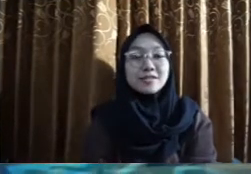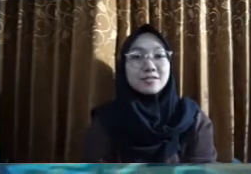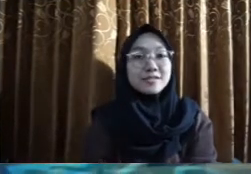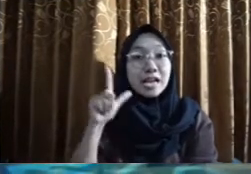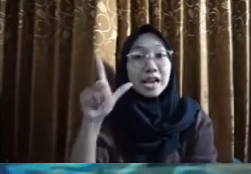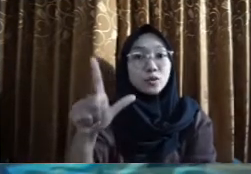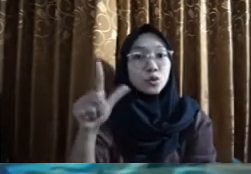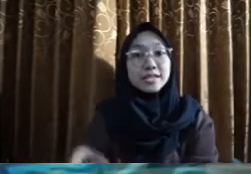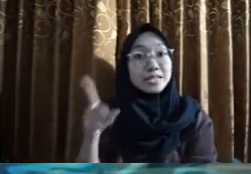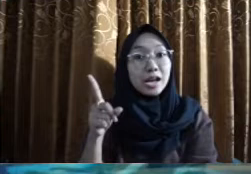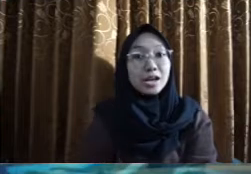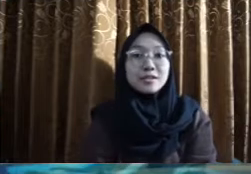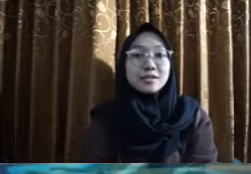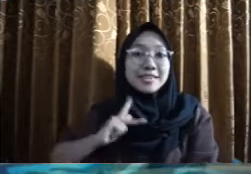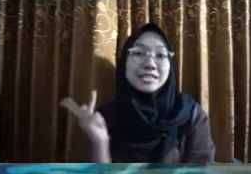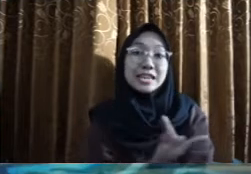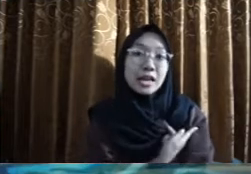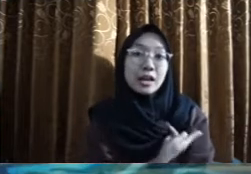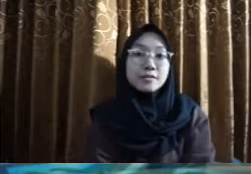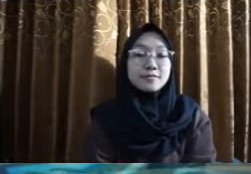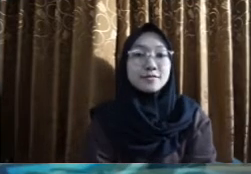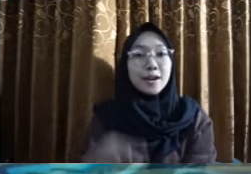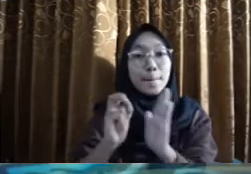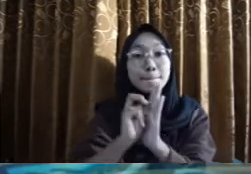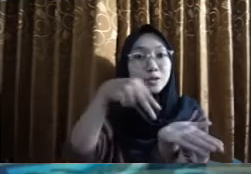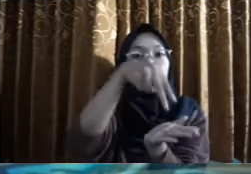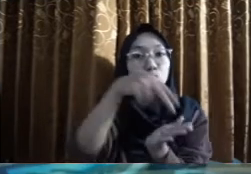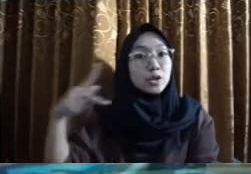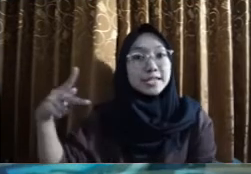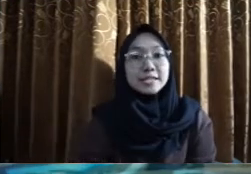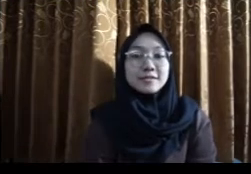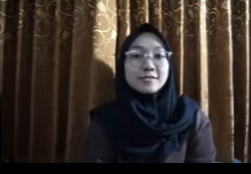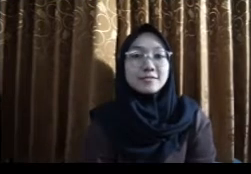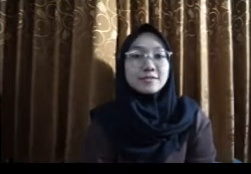saja kita menuju ke screen.